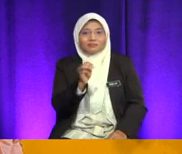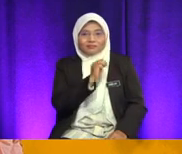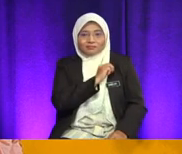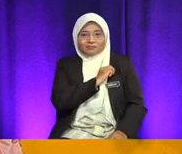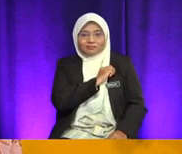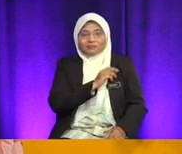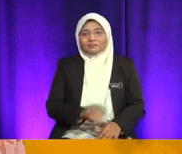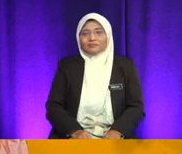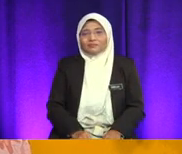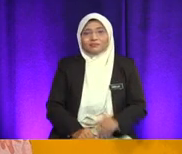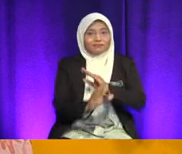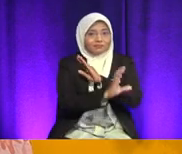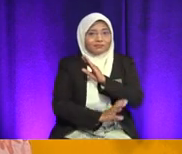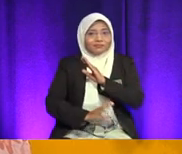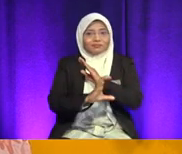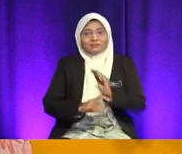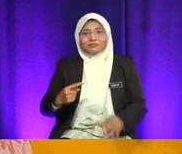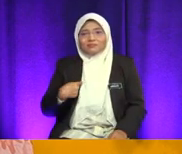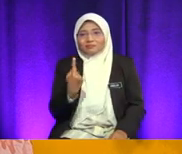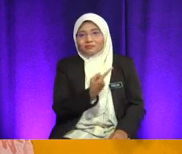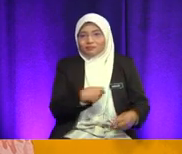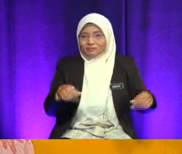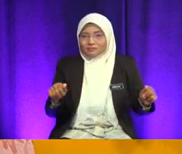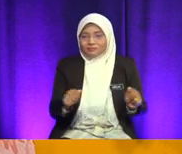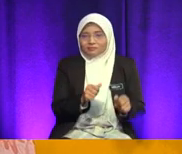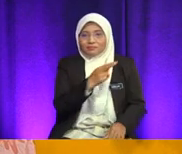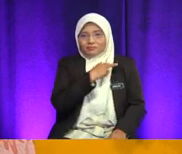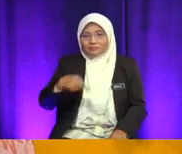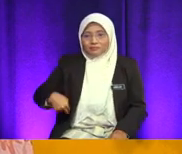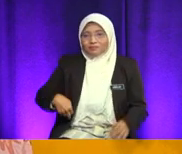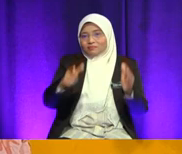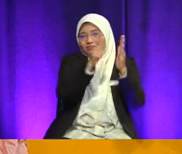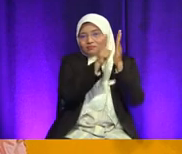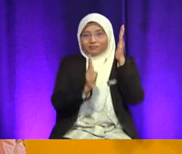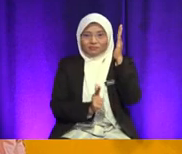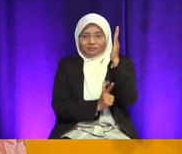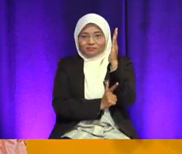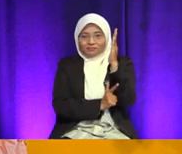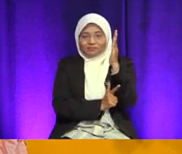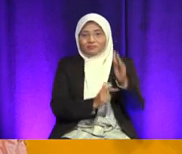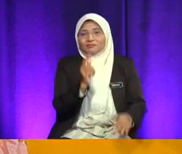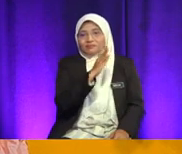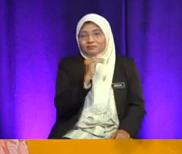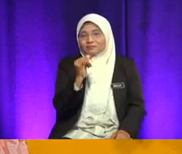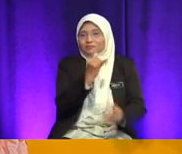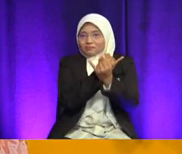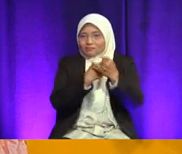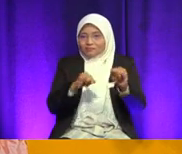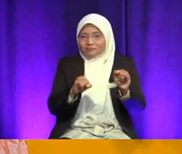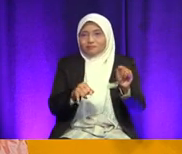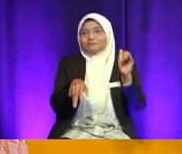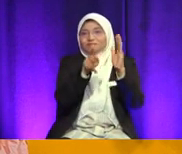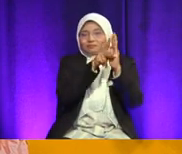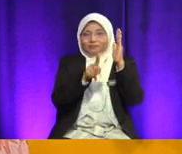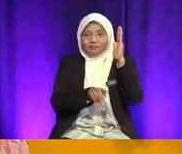sistem raja berpendambaan dan demokrasi berparlemen yaitu pilihan Raya di adegan